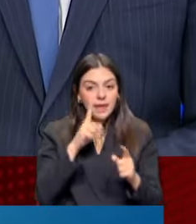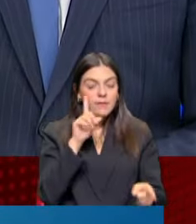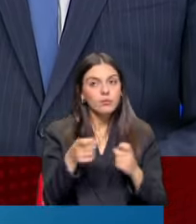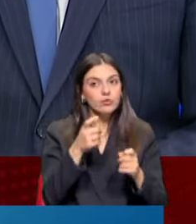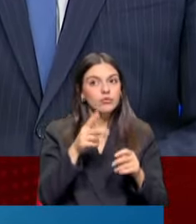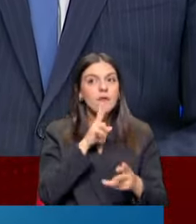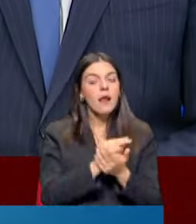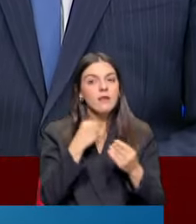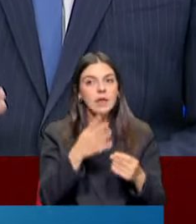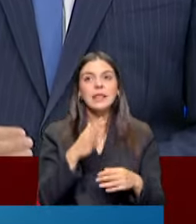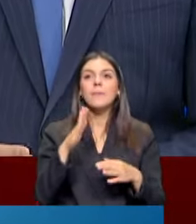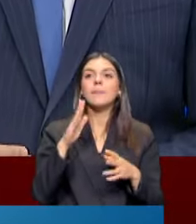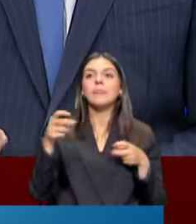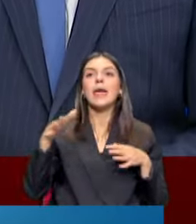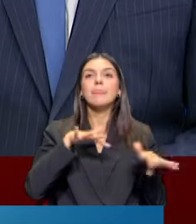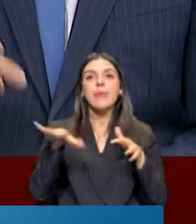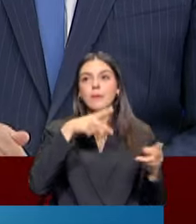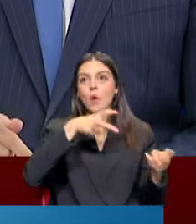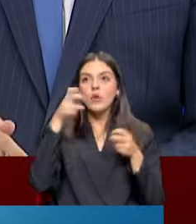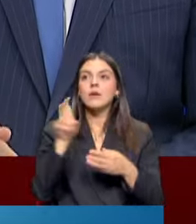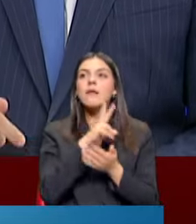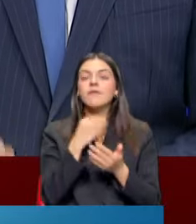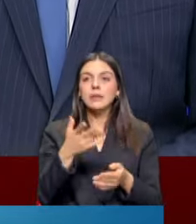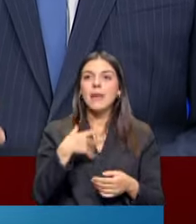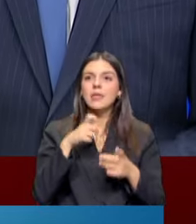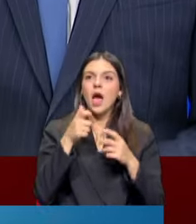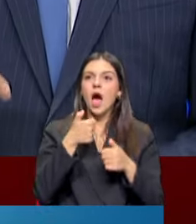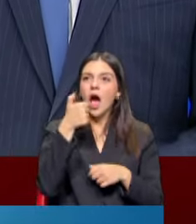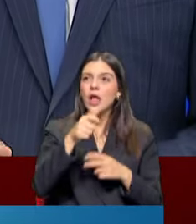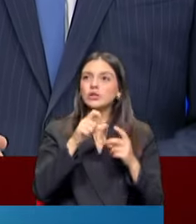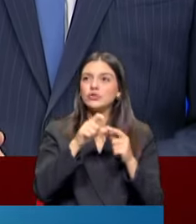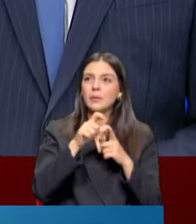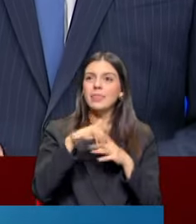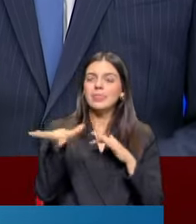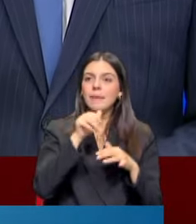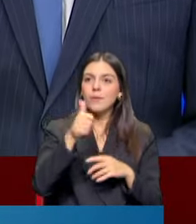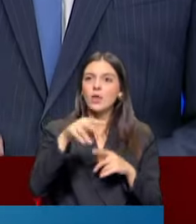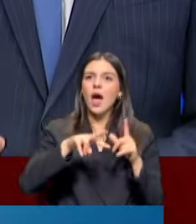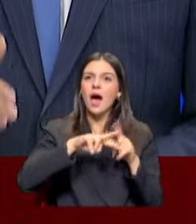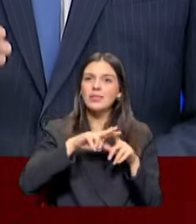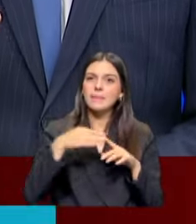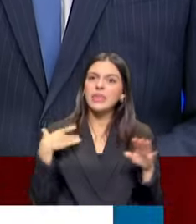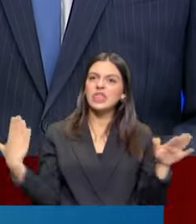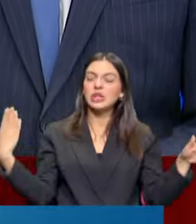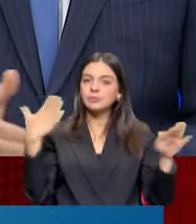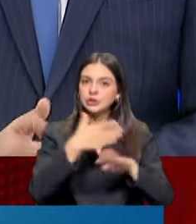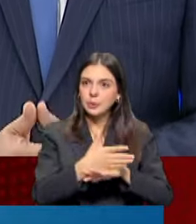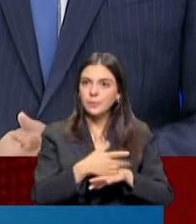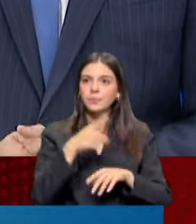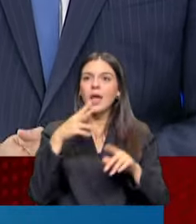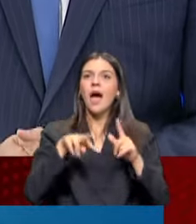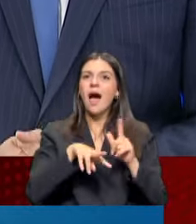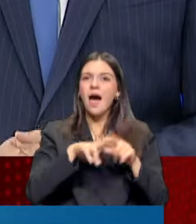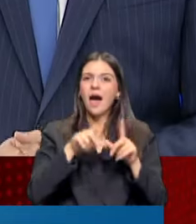mahallemizde deprem konteynerlarımızı planladık. Ben 6 Şubat depremi günü Adıyaman'a gitmiştim. Adıyaman'da 10